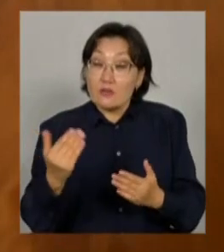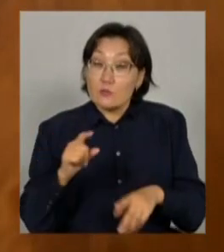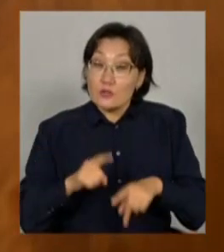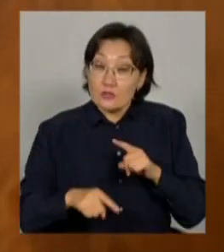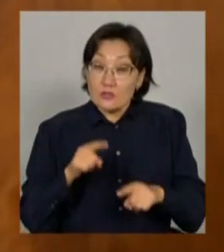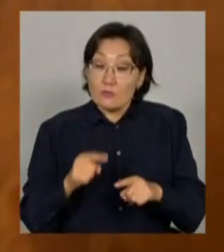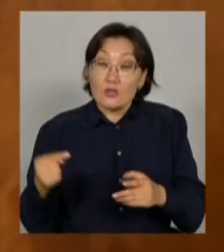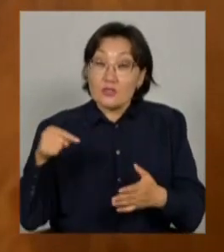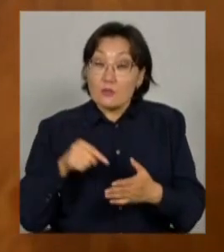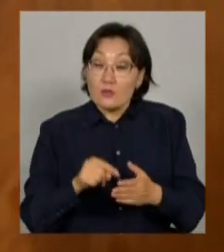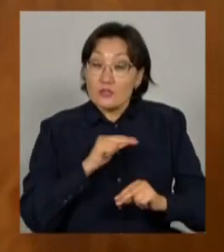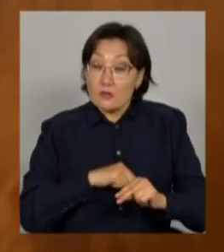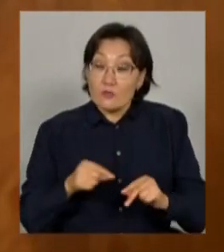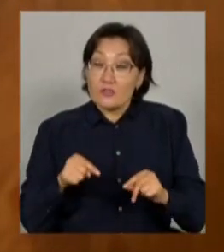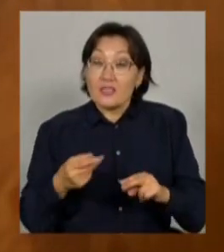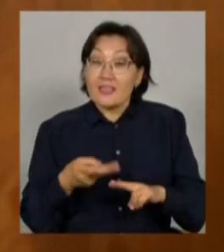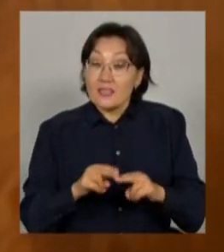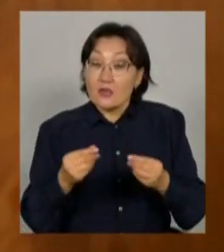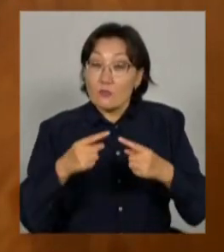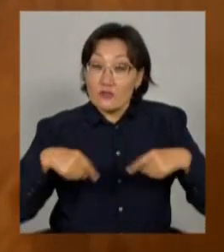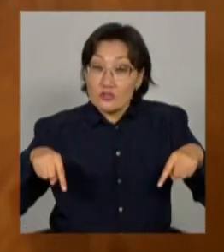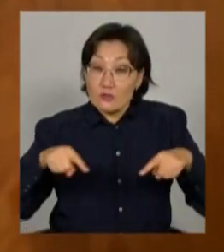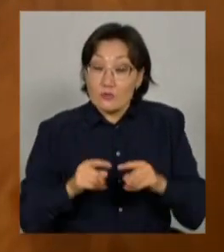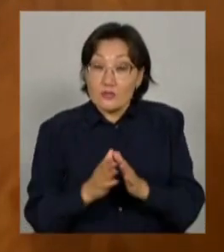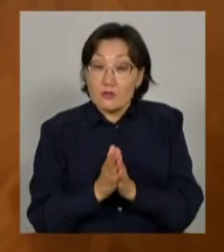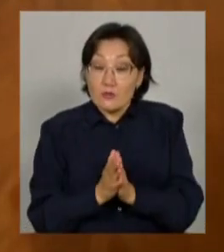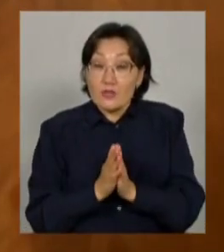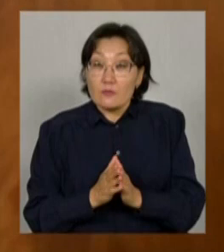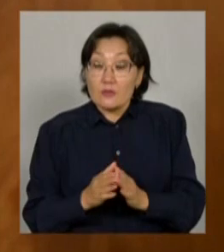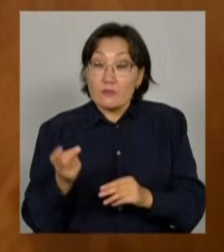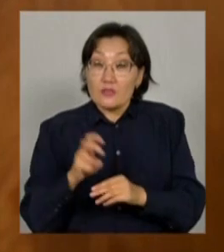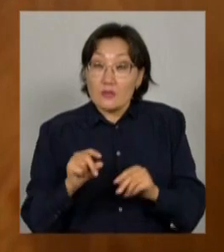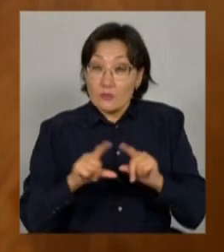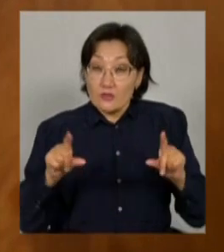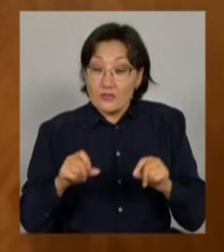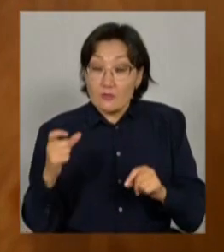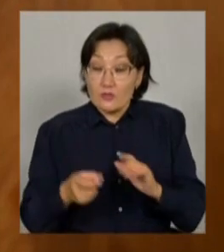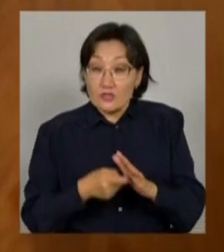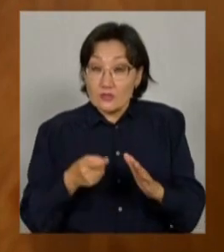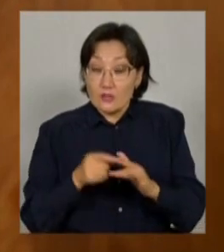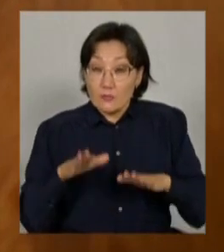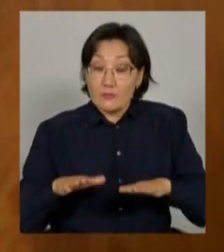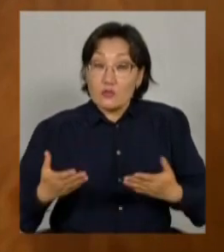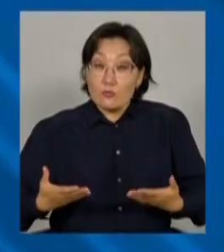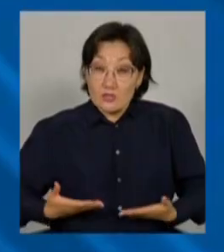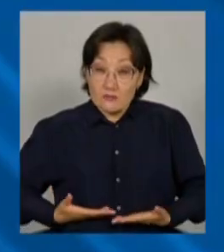близкие столкнулись с деятельностью указанной финансовой пирамиды, просим обратиться в департамент экономических расследований по месту